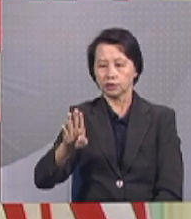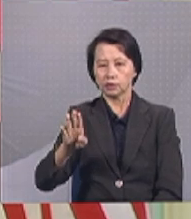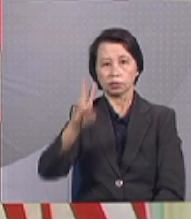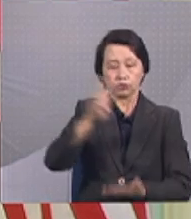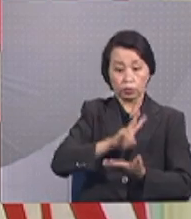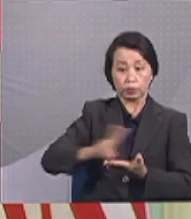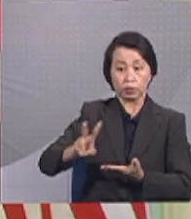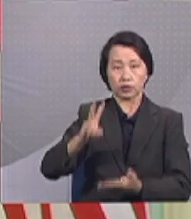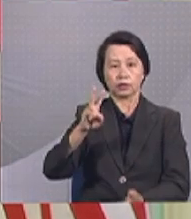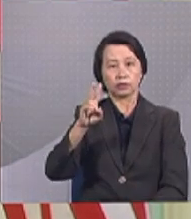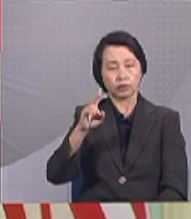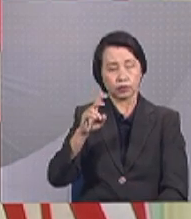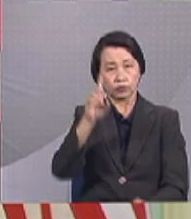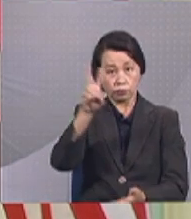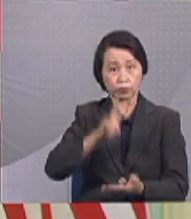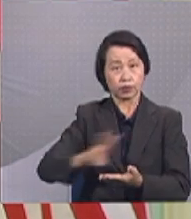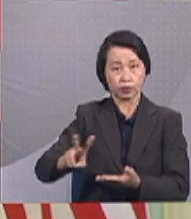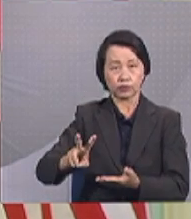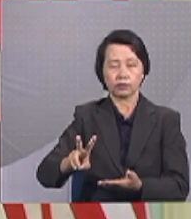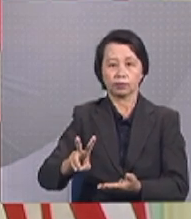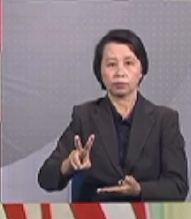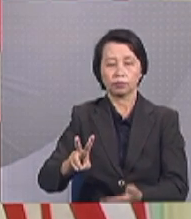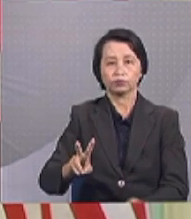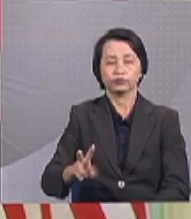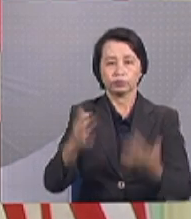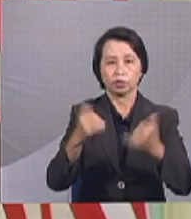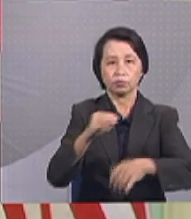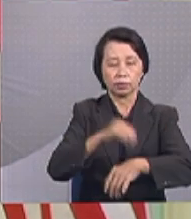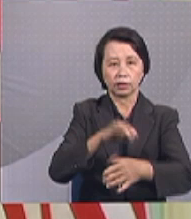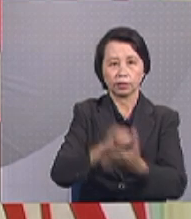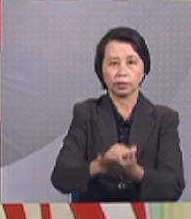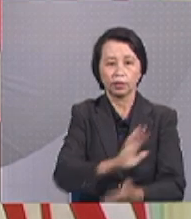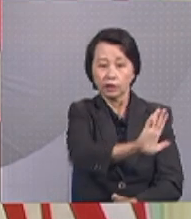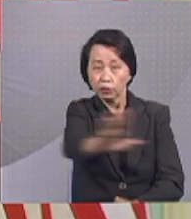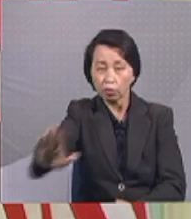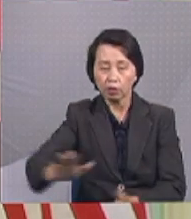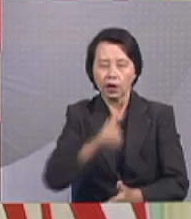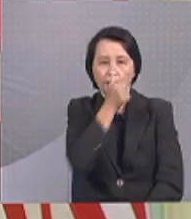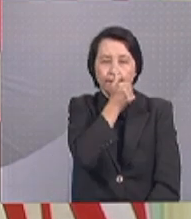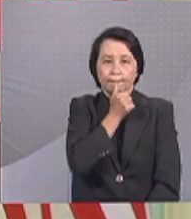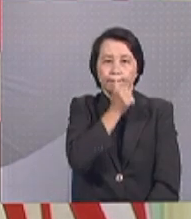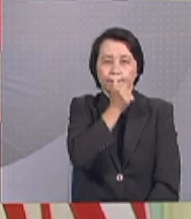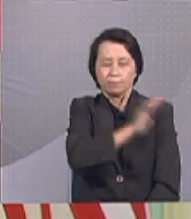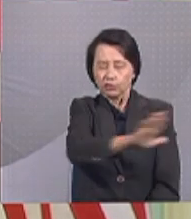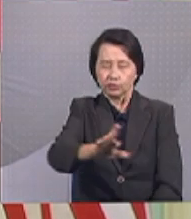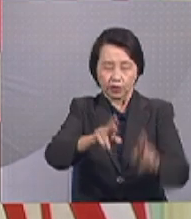minggu. Dalam masa ini, berkat kecekalan dan usaha seluruh rakyat Malaysia